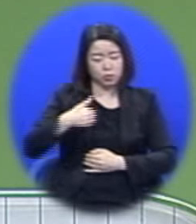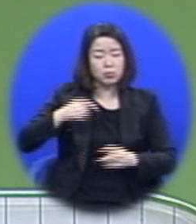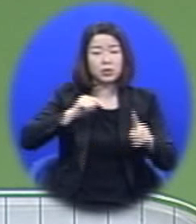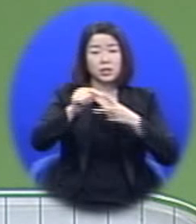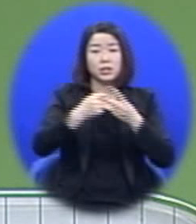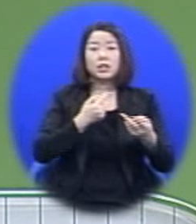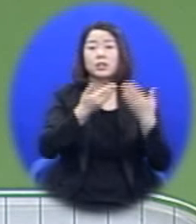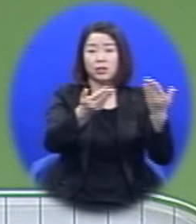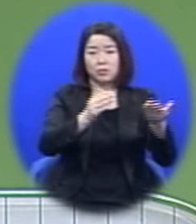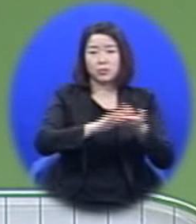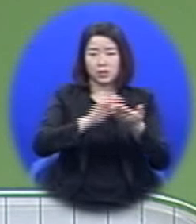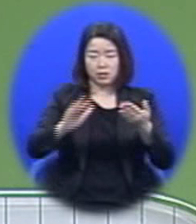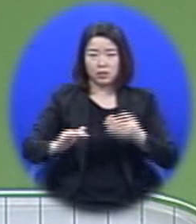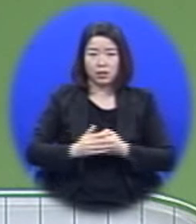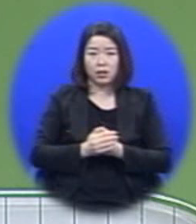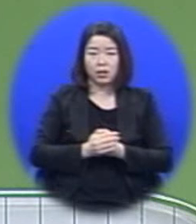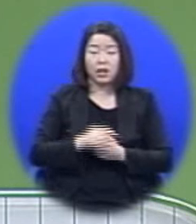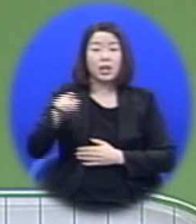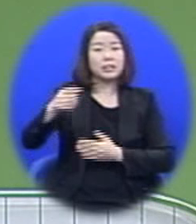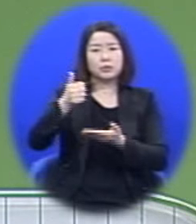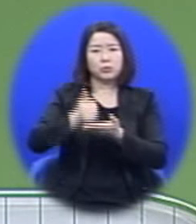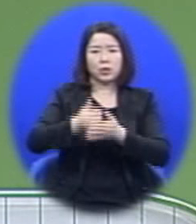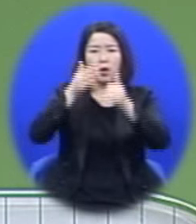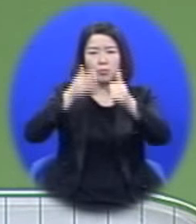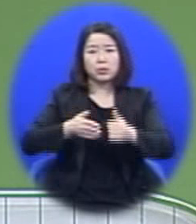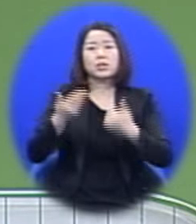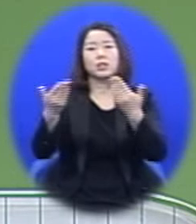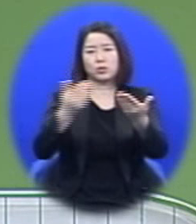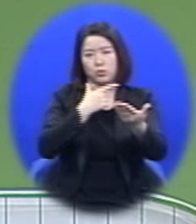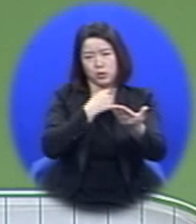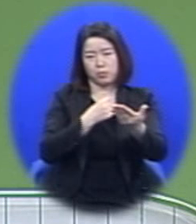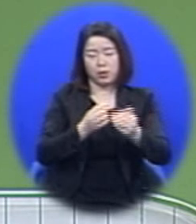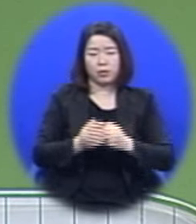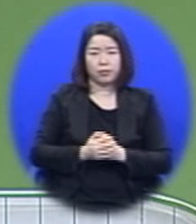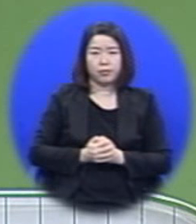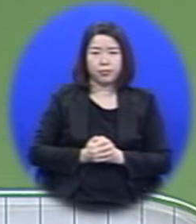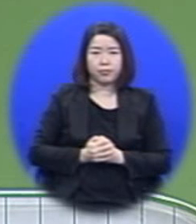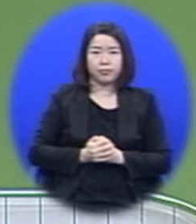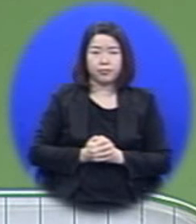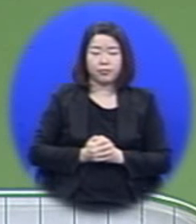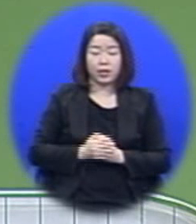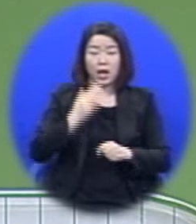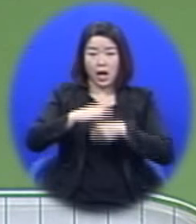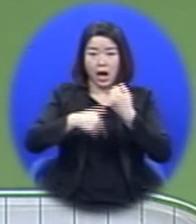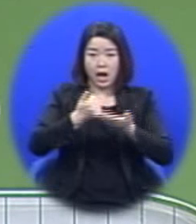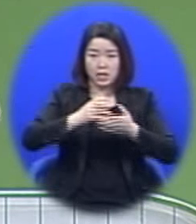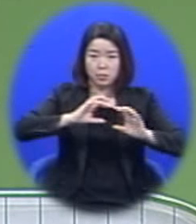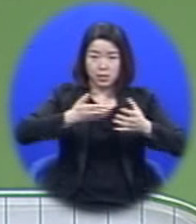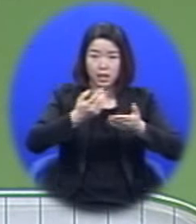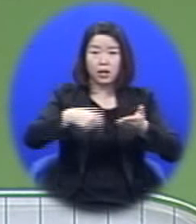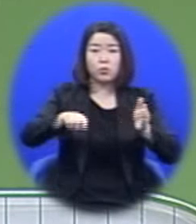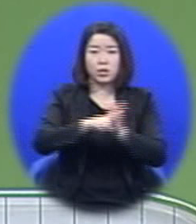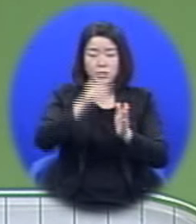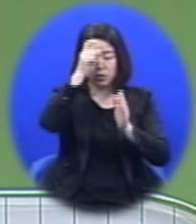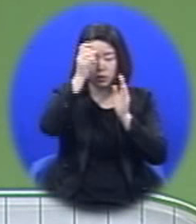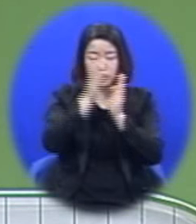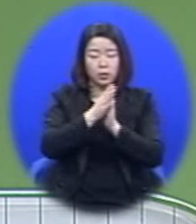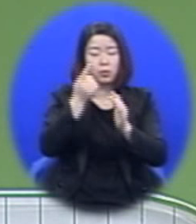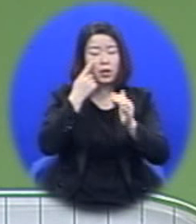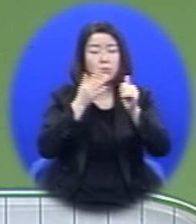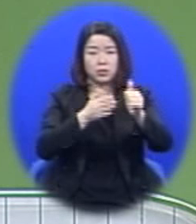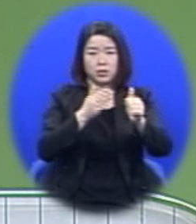그분들에게 권해드리고 싶습니다. 하나님의 나라를 위해서 기도해 보시라.